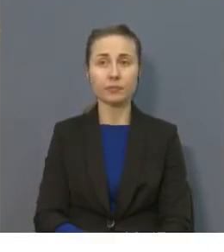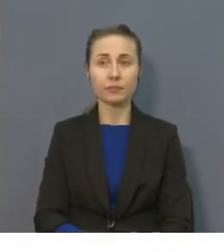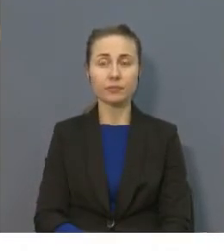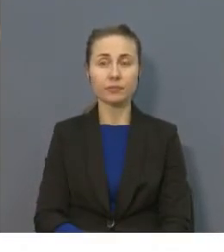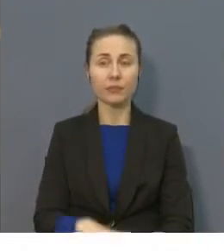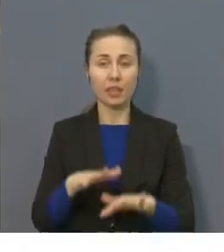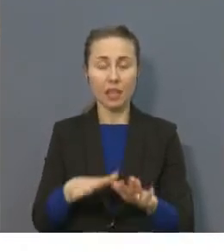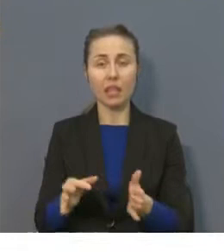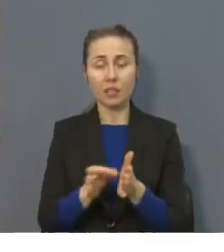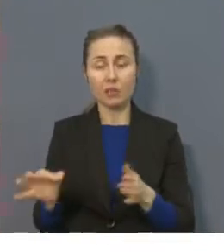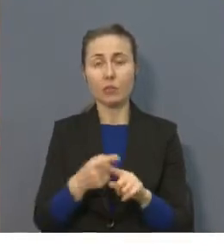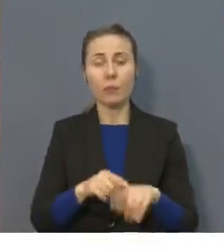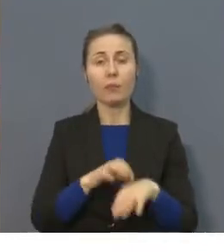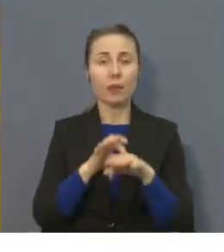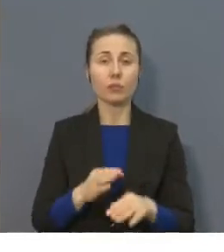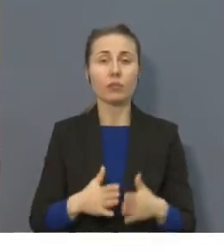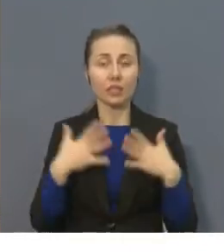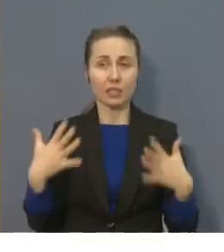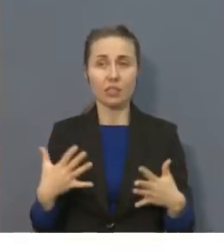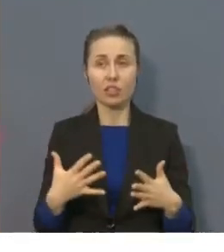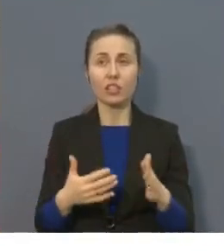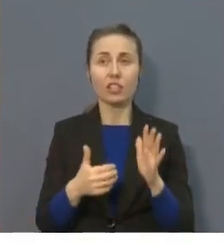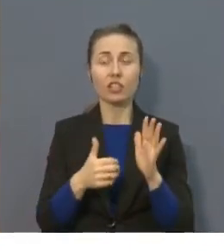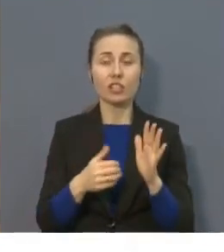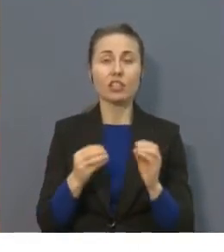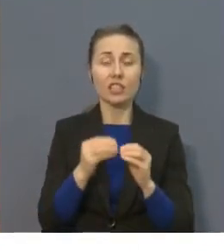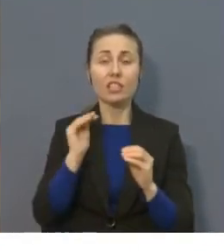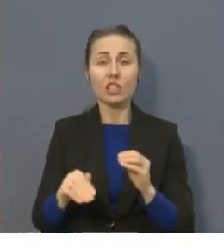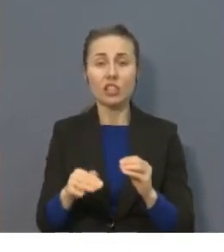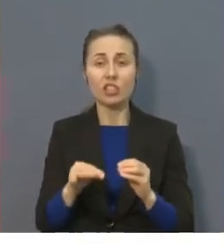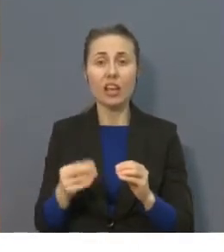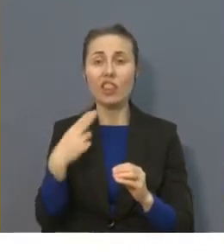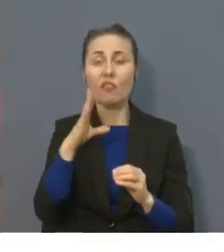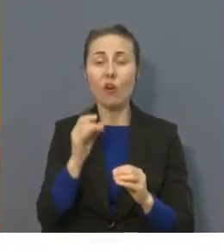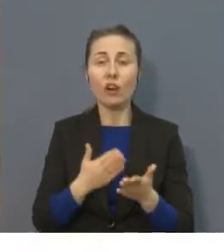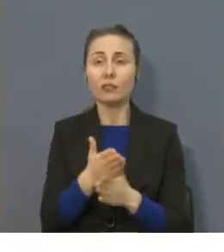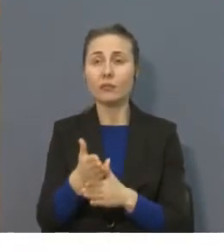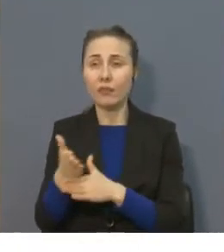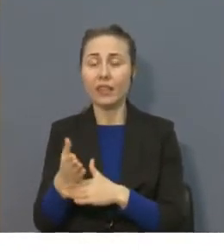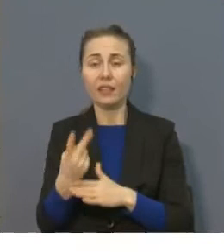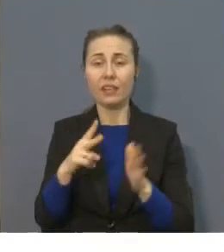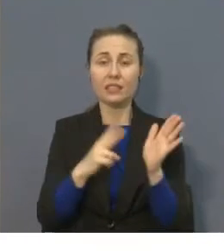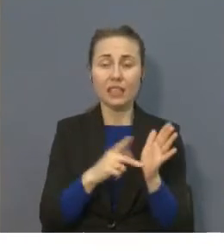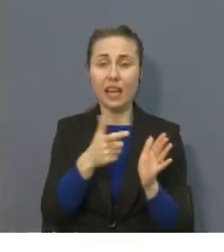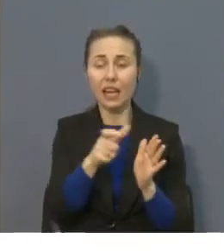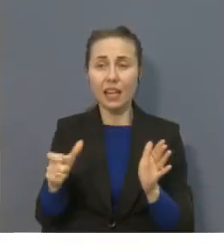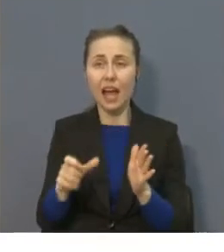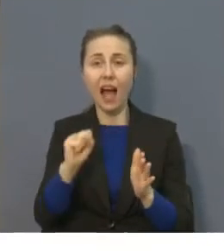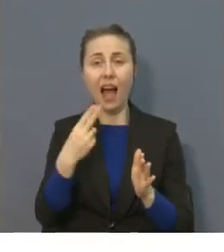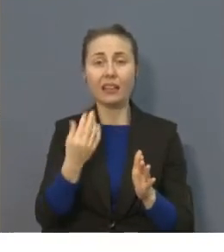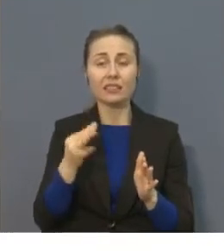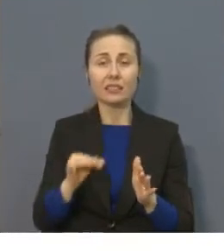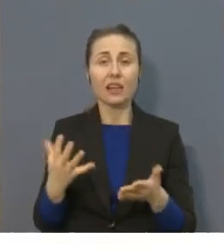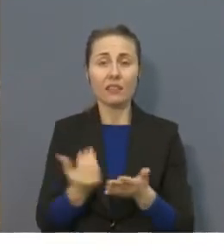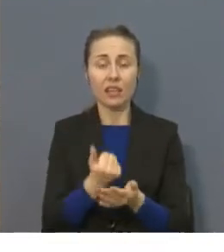10 мыңнан астам ауланың жағдайы байқалып, 20 мыңнан астам азамат қамтылды. Акция барысында өрт қауіпсіздік ережелерін